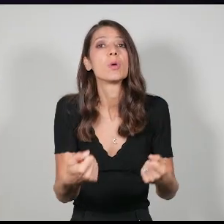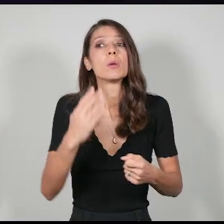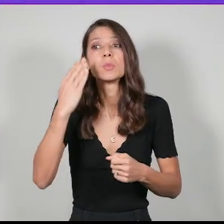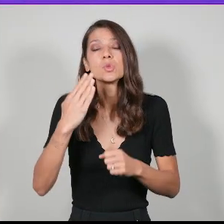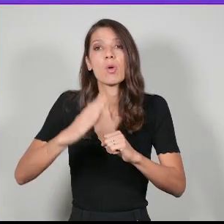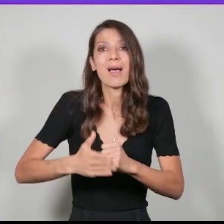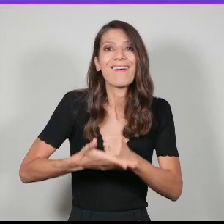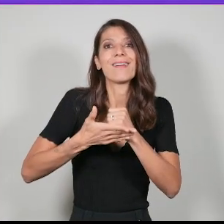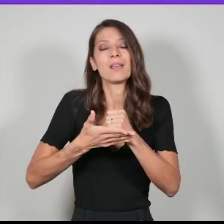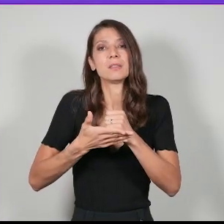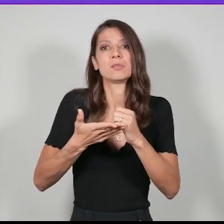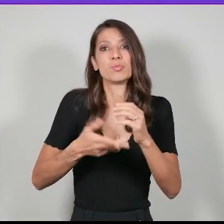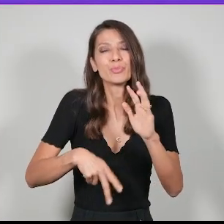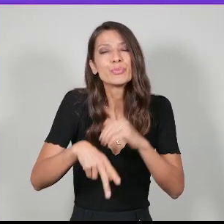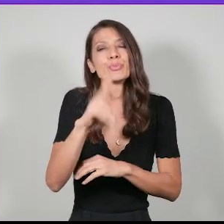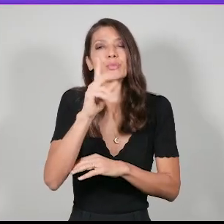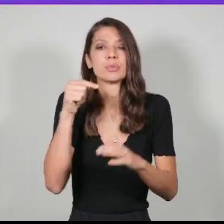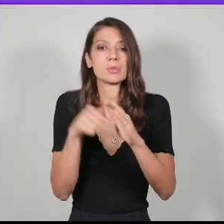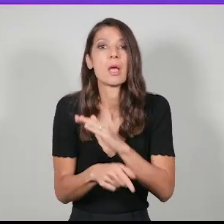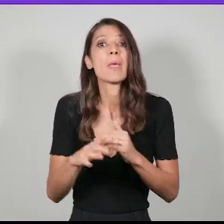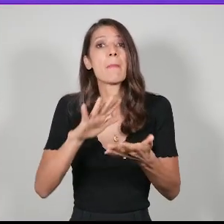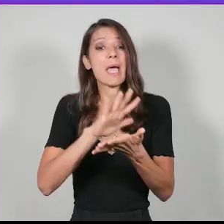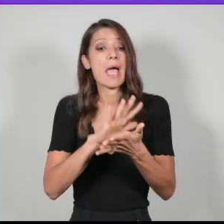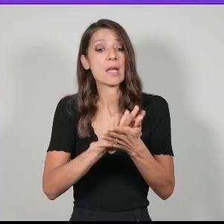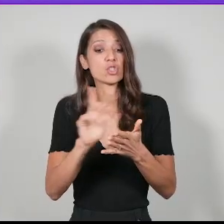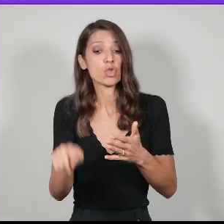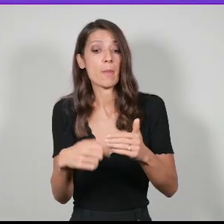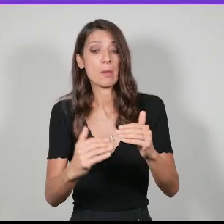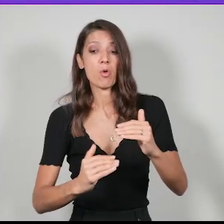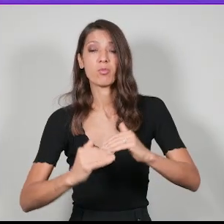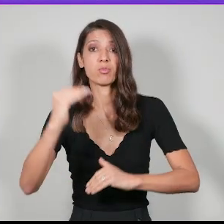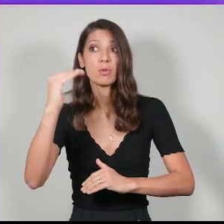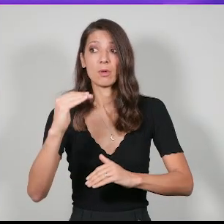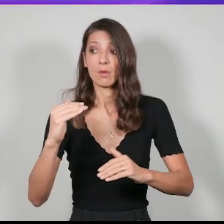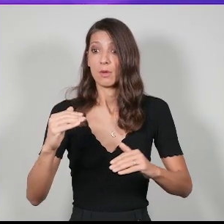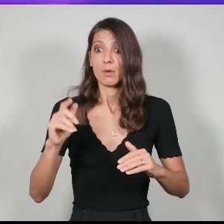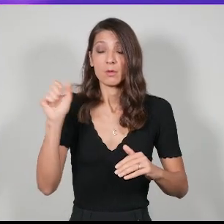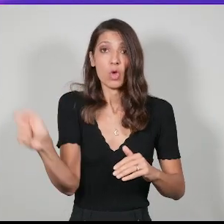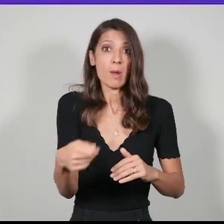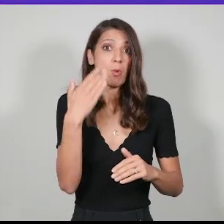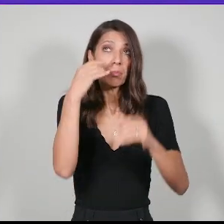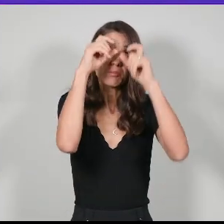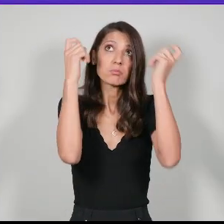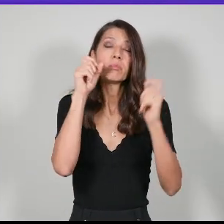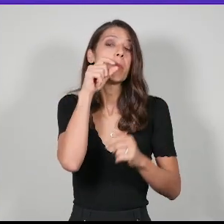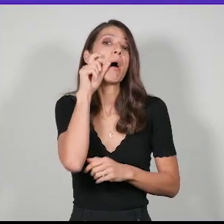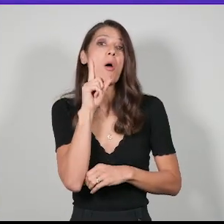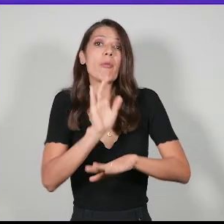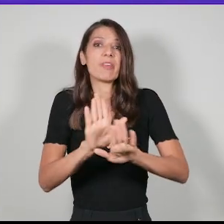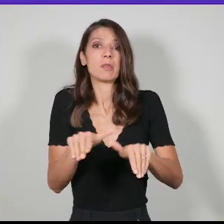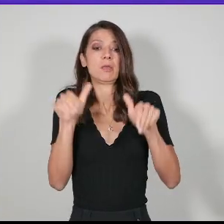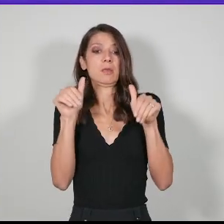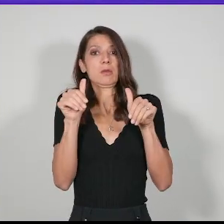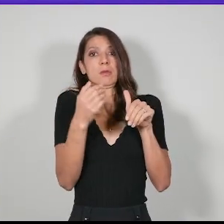Après, à un certain âge, bien évidemment, en fait, je ne devrais plus le faire. On parle des politiques pour les personnes âgées